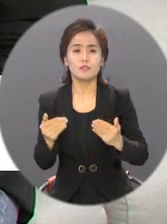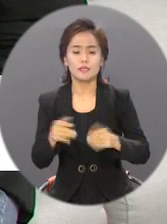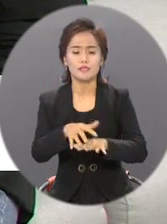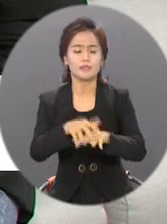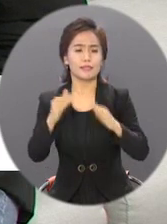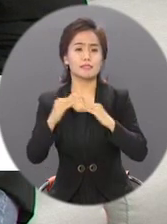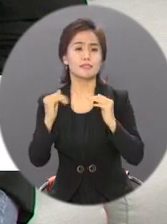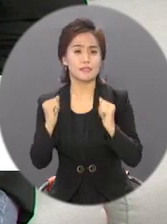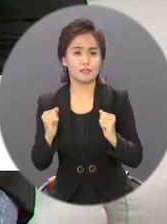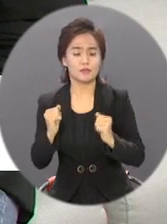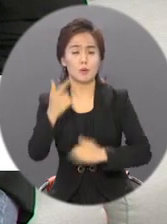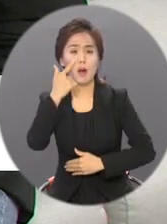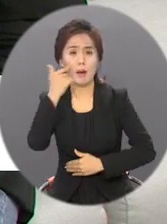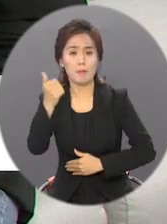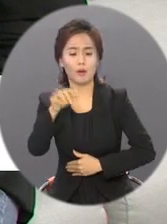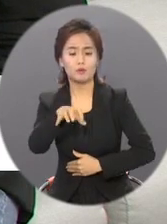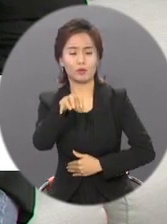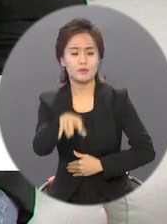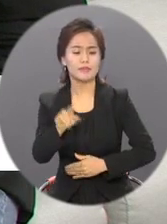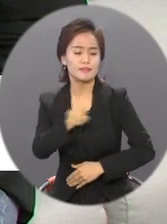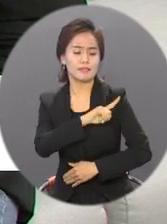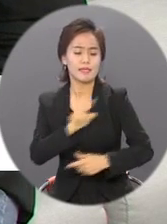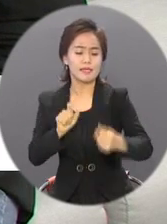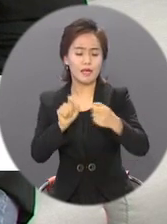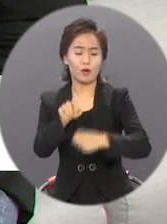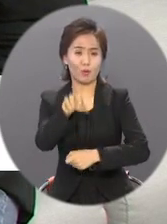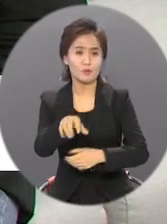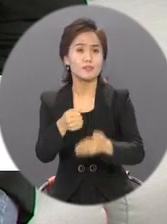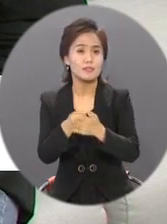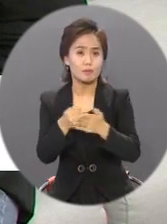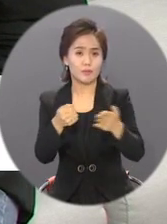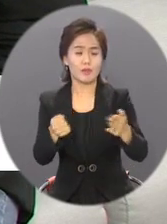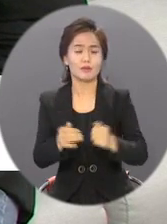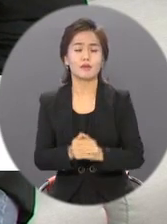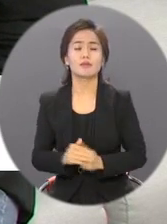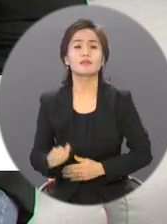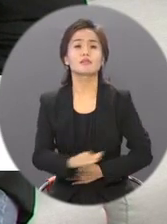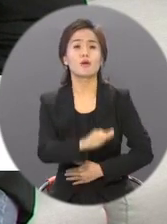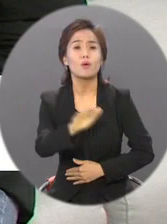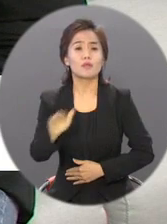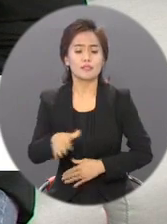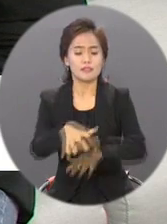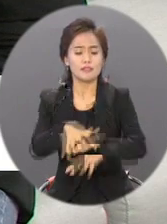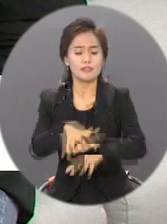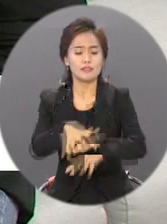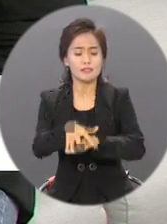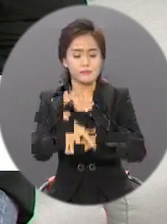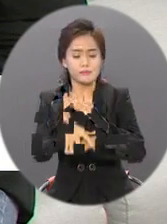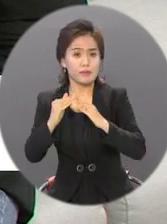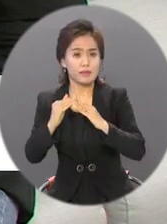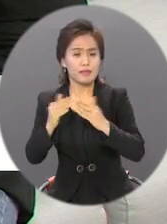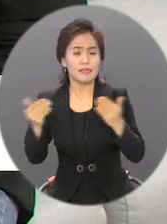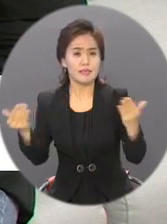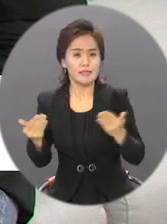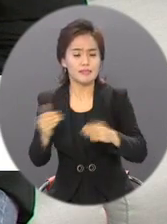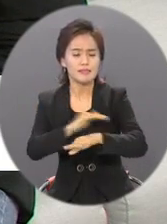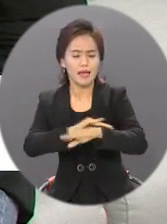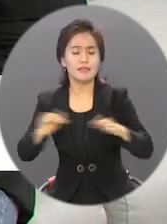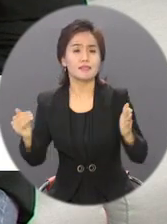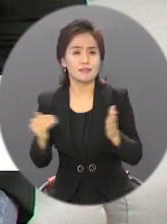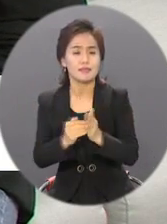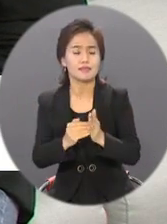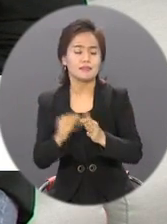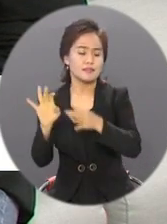텐트를 지키고 아빠가 있었던 것과 가장 가까운 곳이니까 네 저희는 텐트가 2 허리가 끝날 때까진 계속